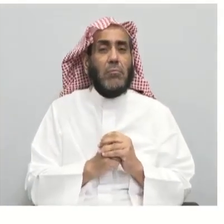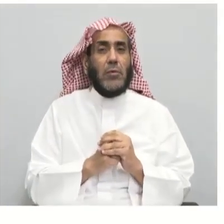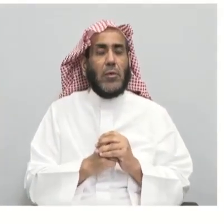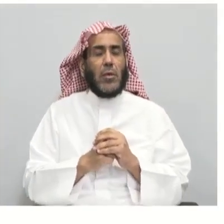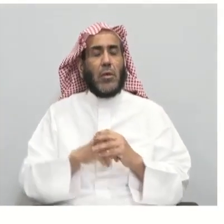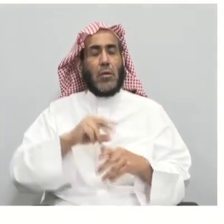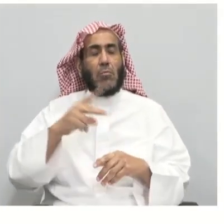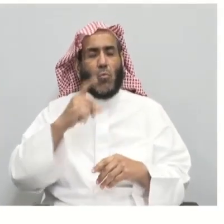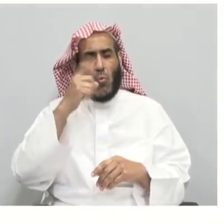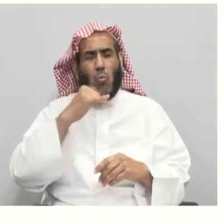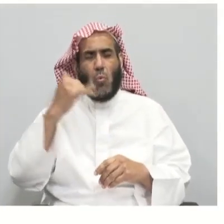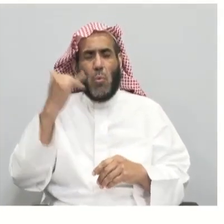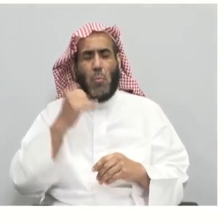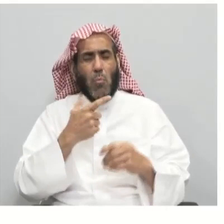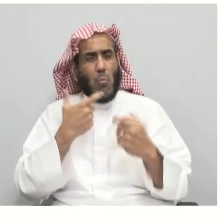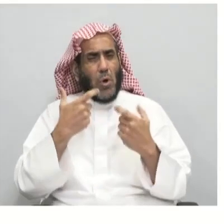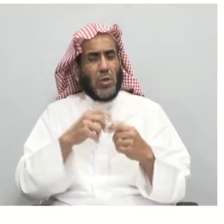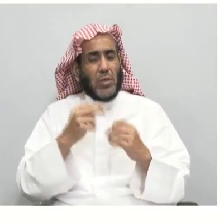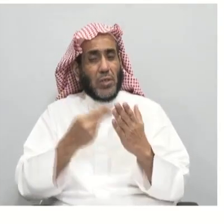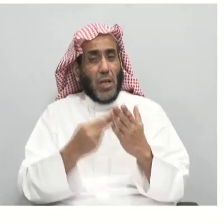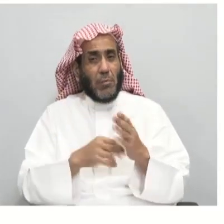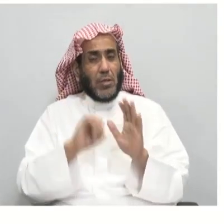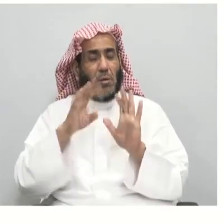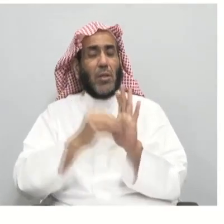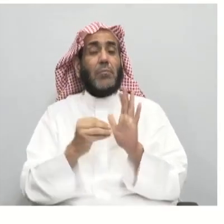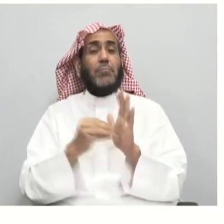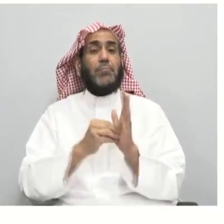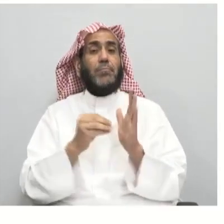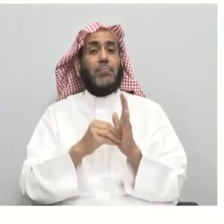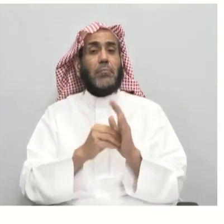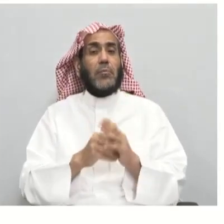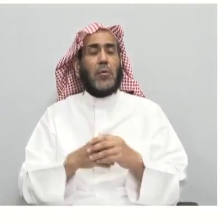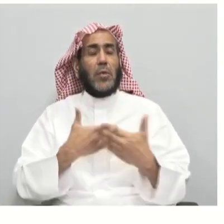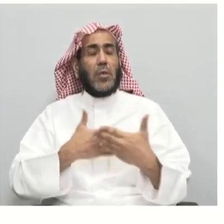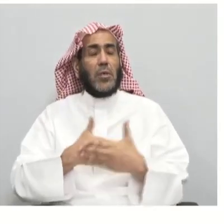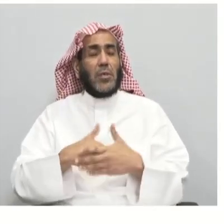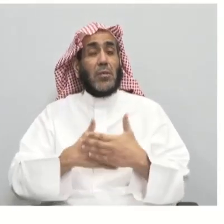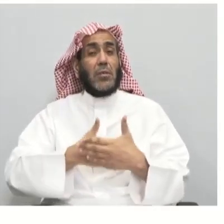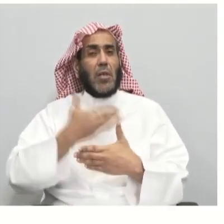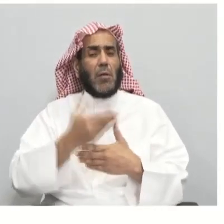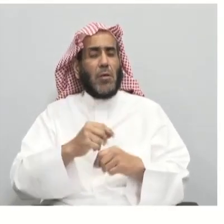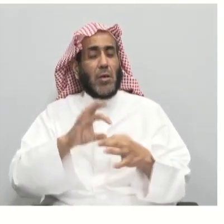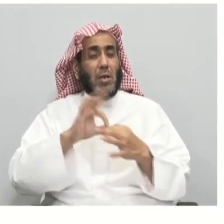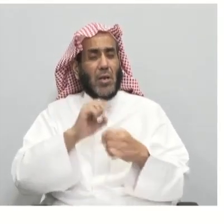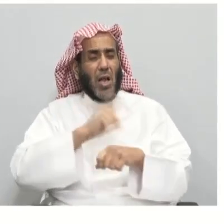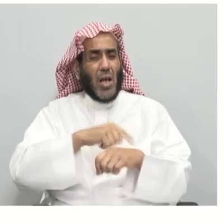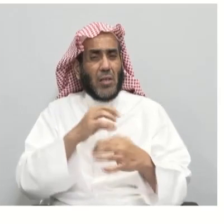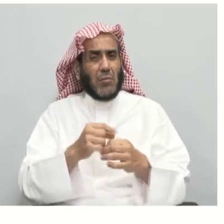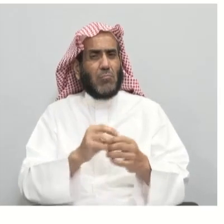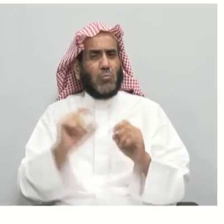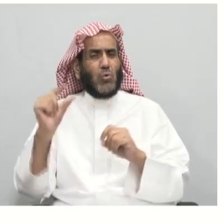الامور التي ينبغي مراعاتها عند كتابه المحضر التعبير عن عقد الاجتماع